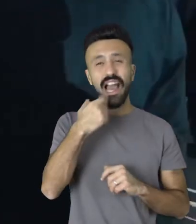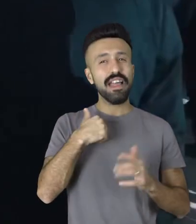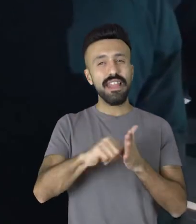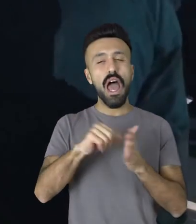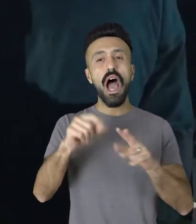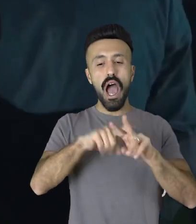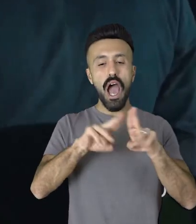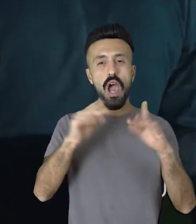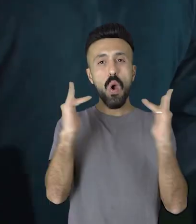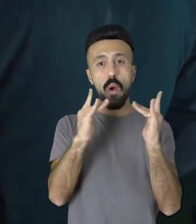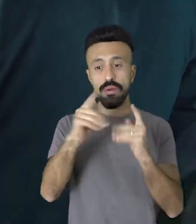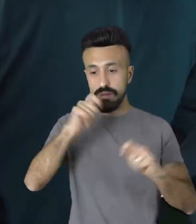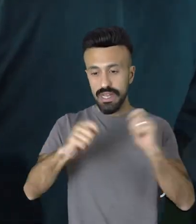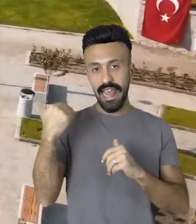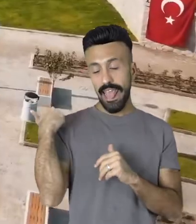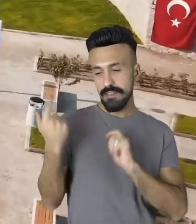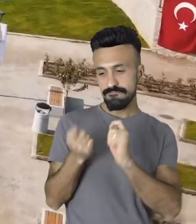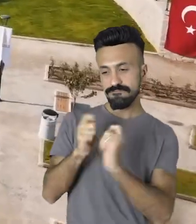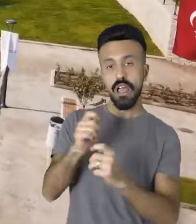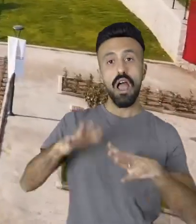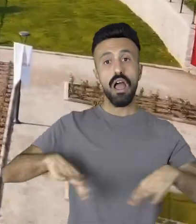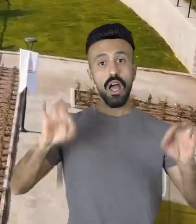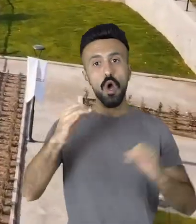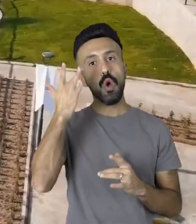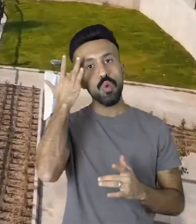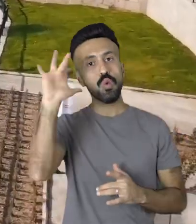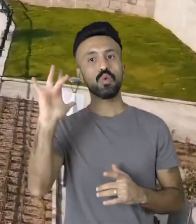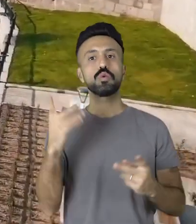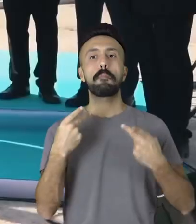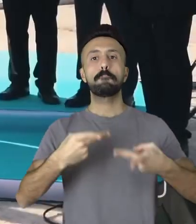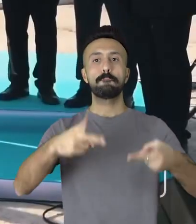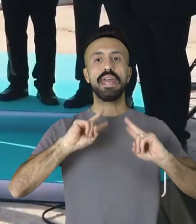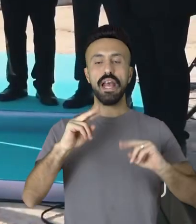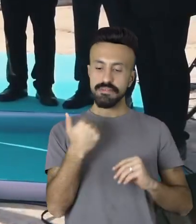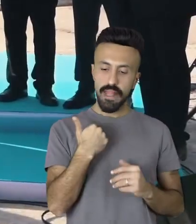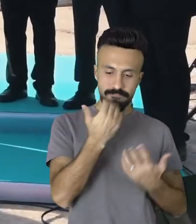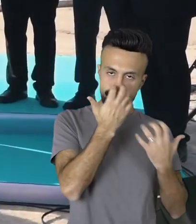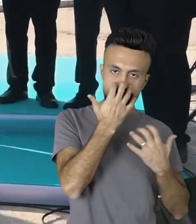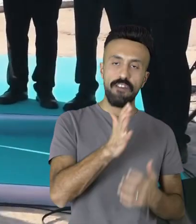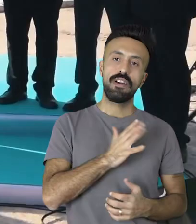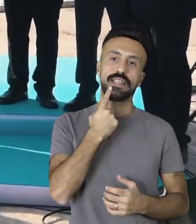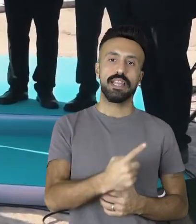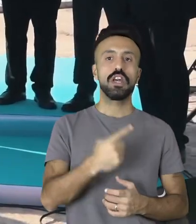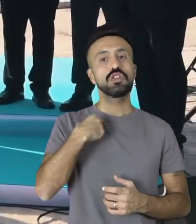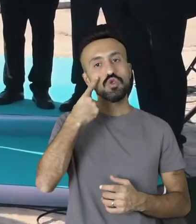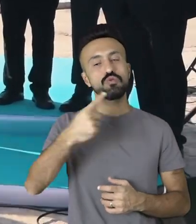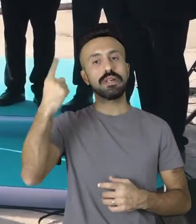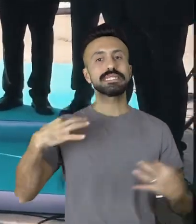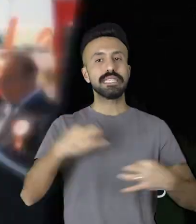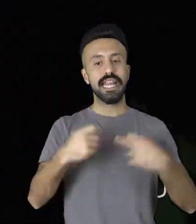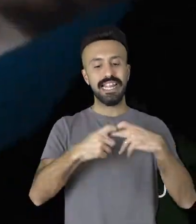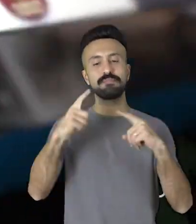Ankara Tarihi Akköprü'nün restorasyonunu aslına uygun şekilde tamamlayarak, kültür mirasına yeniden kazandırdıklarını ifade